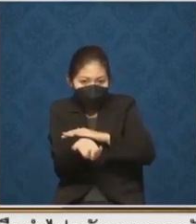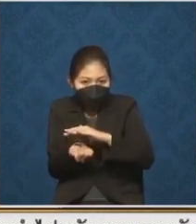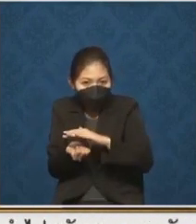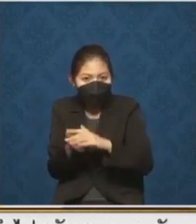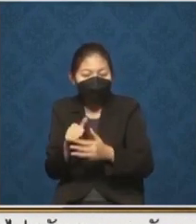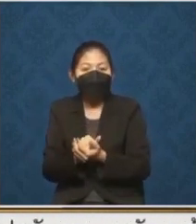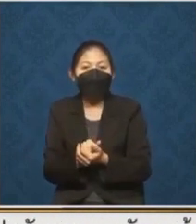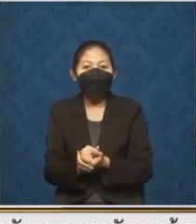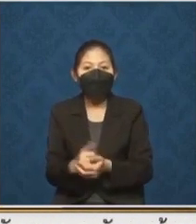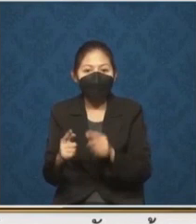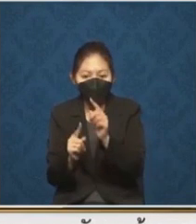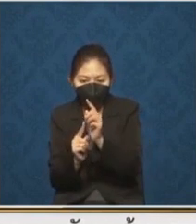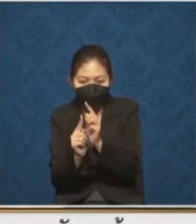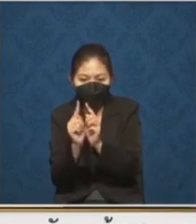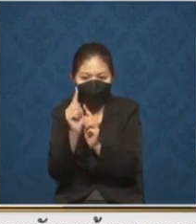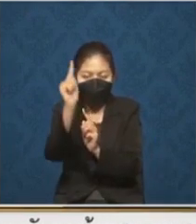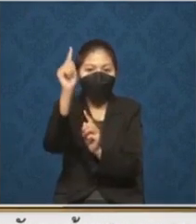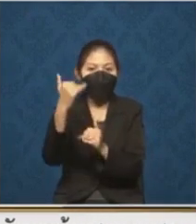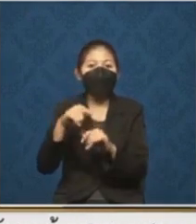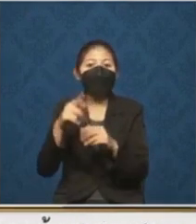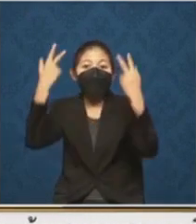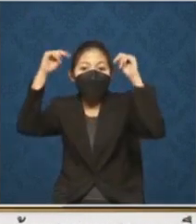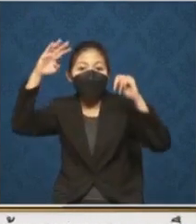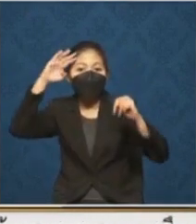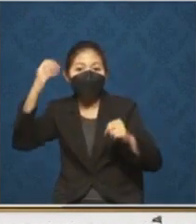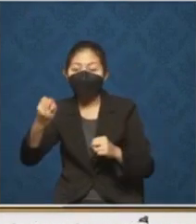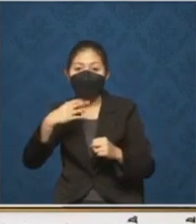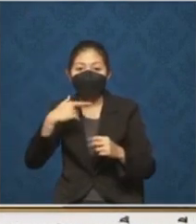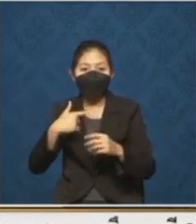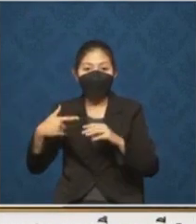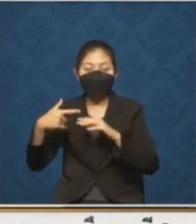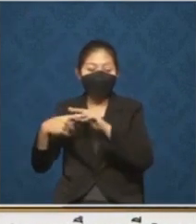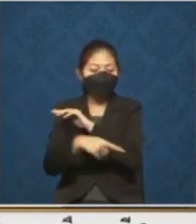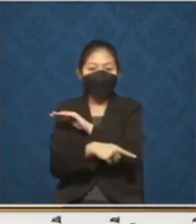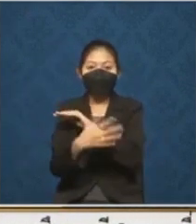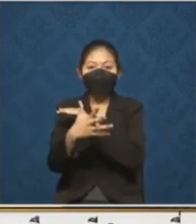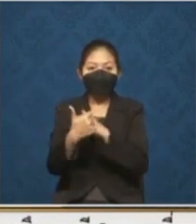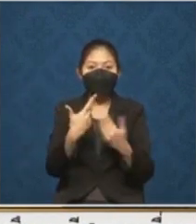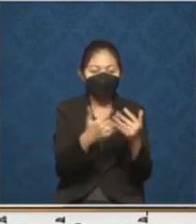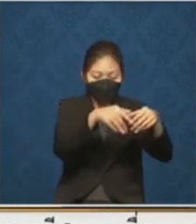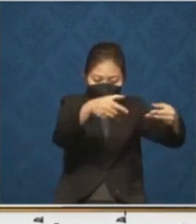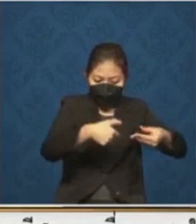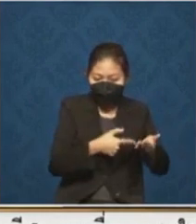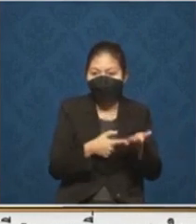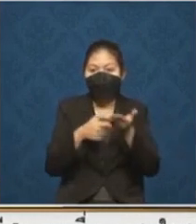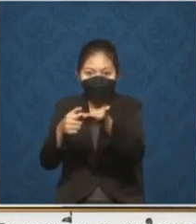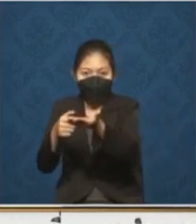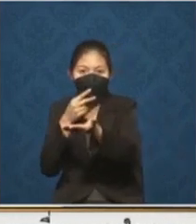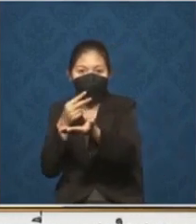พุ่งไปมากที่สุดท่านนายกบอกไม่ได้ทุจหลิต เดียวผมกอจะมีข้มูลอสัชุดหนึ่ ให้ทานนายก